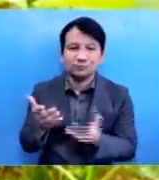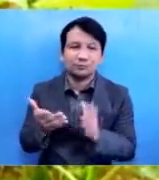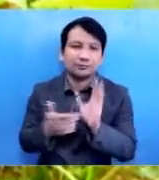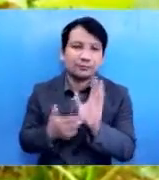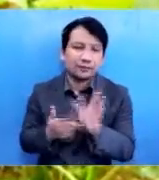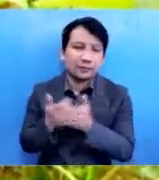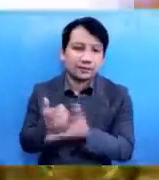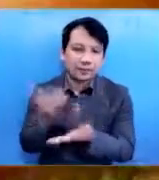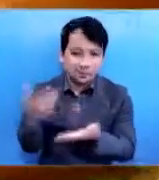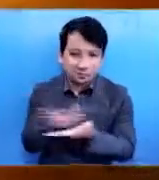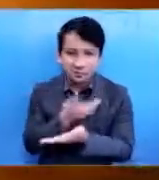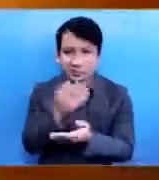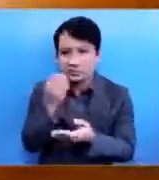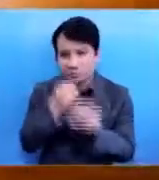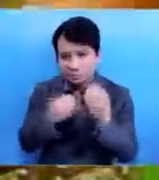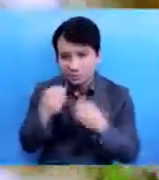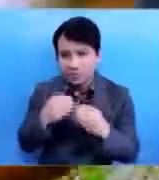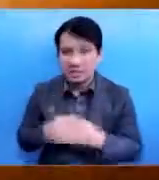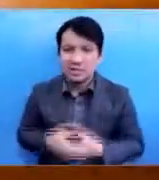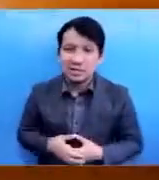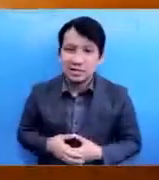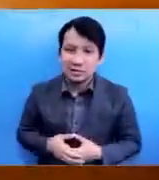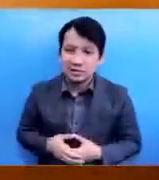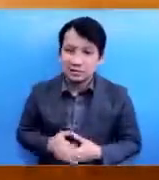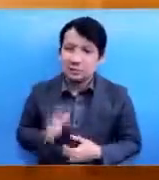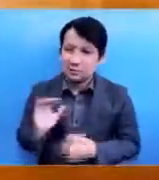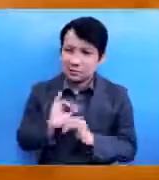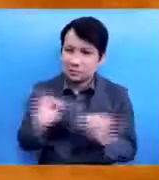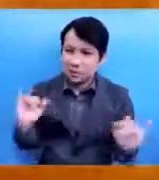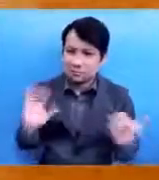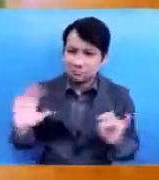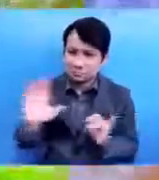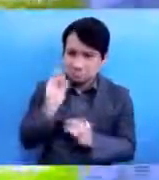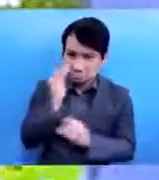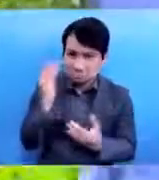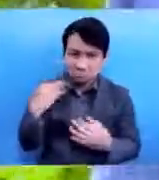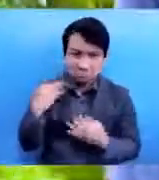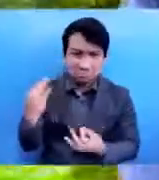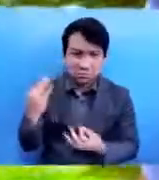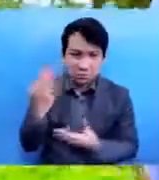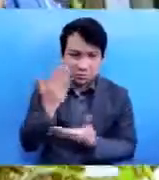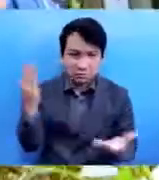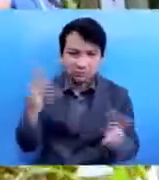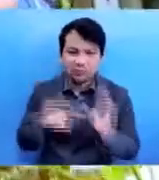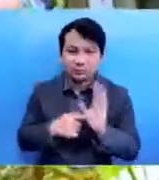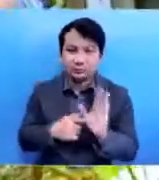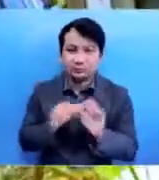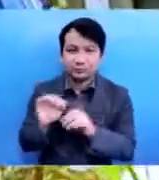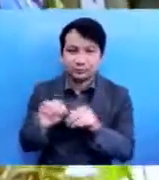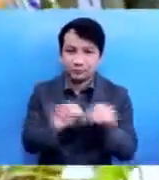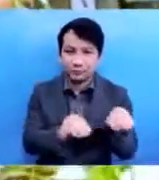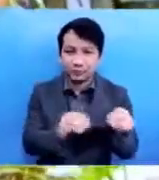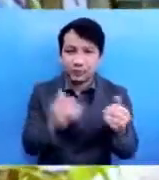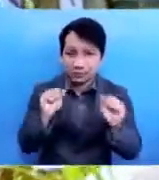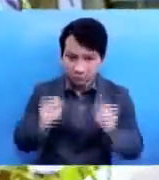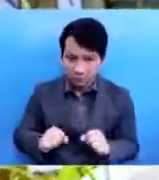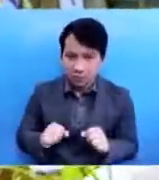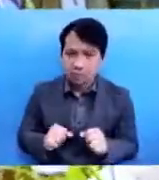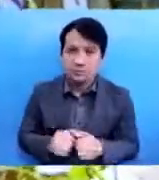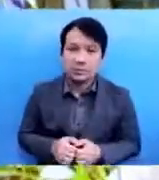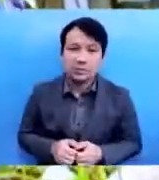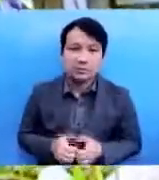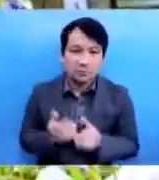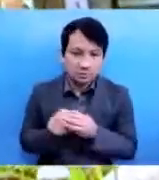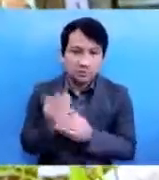fresh vegetable po. Sa gabay at tulong naman ng mga volunteer at partner agriculturist, naging posible ang pagpapalago